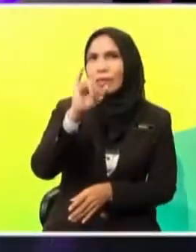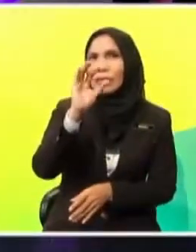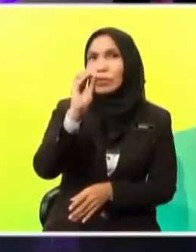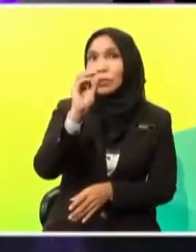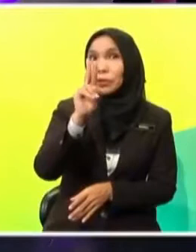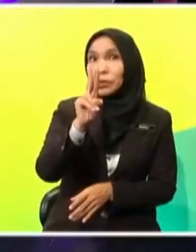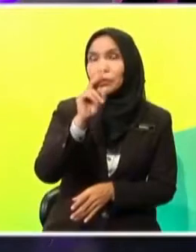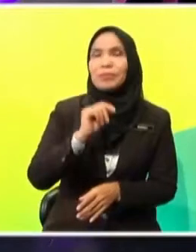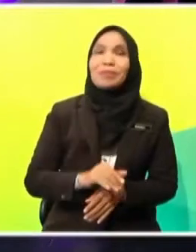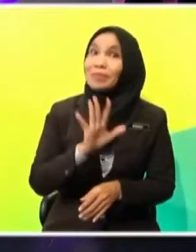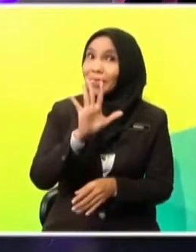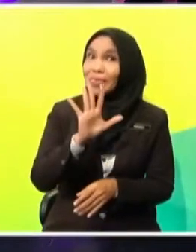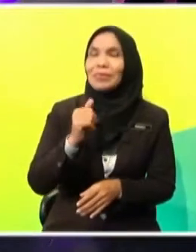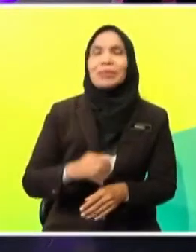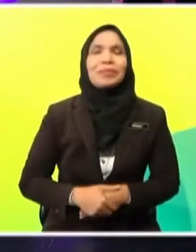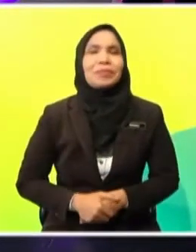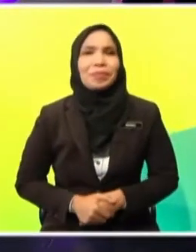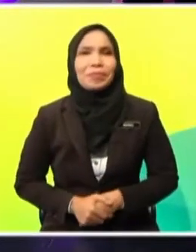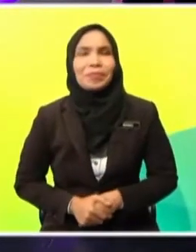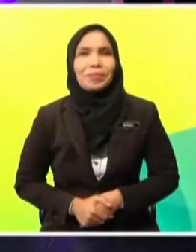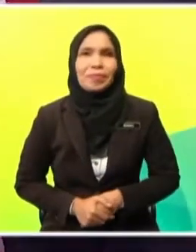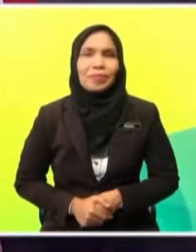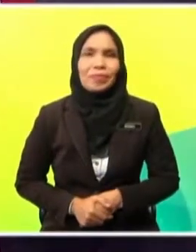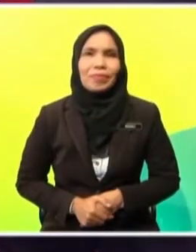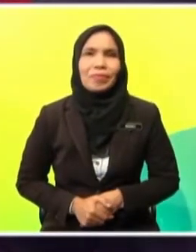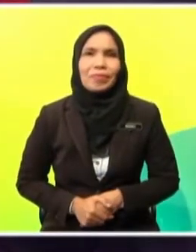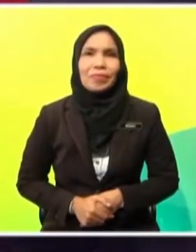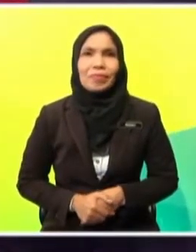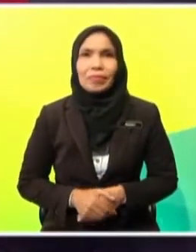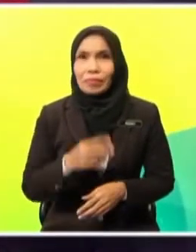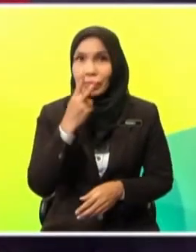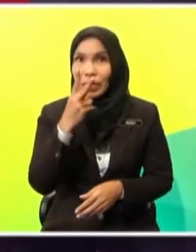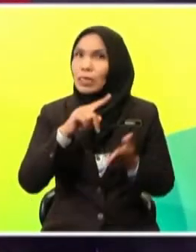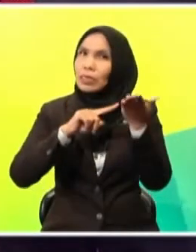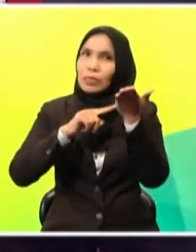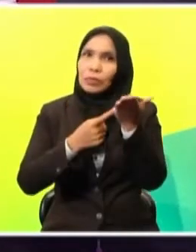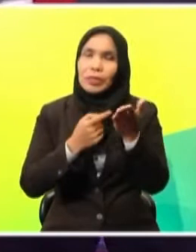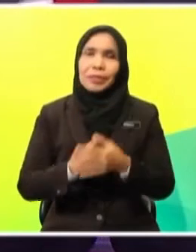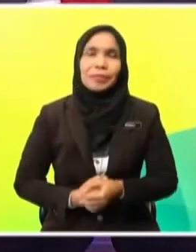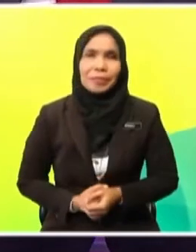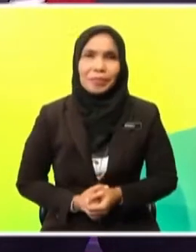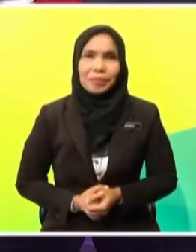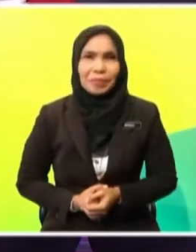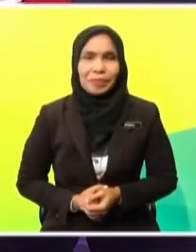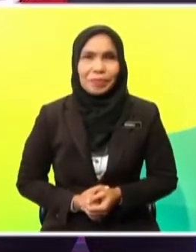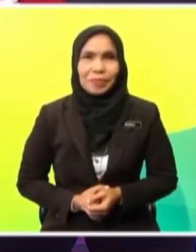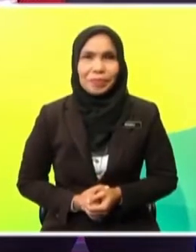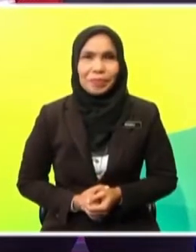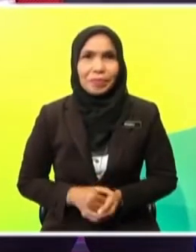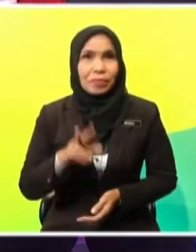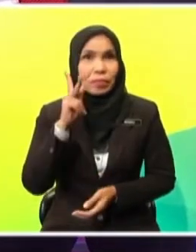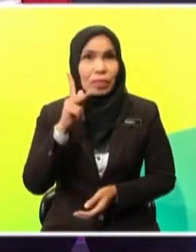betul Kita teruskan pembelajaran pada hari ini kita lihat Sule kalau kita tengok tadi Kyuhyun